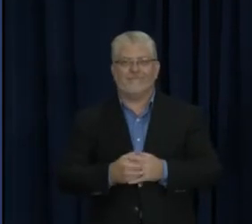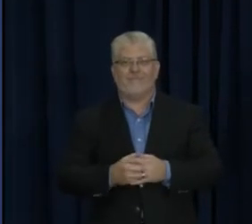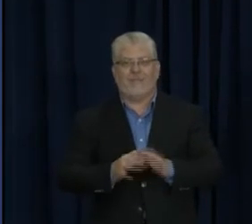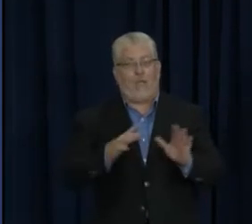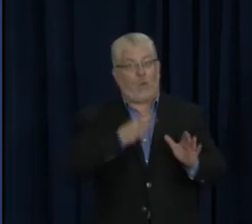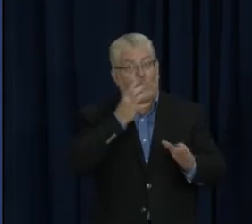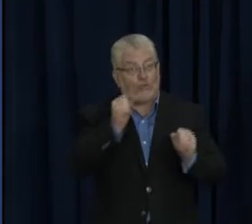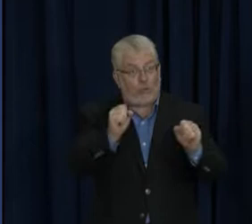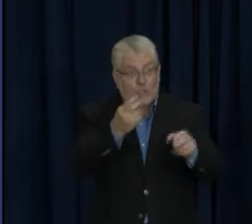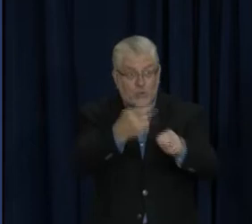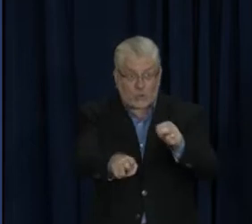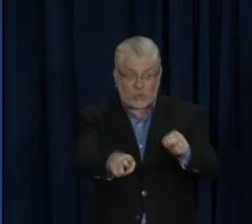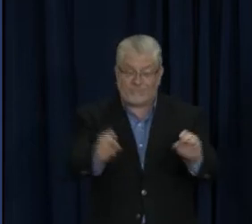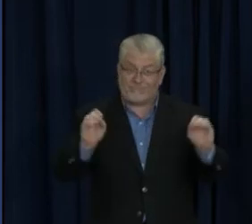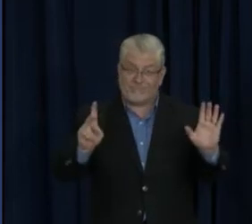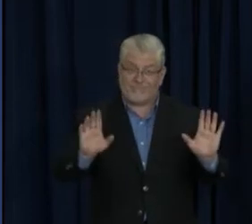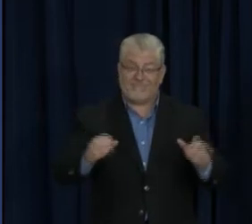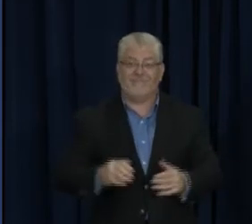مرحبا بكم.